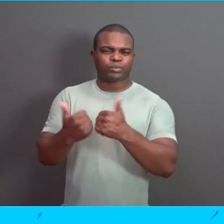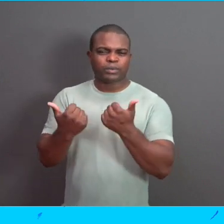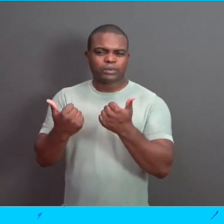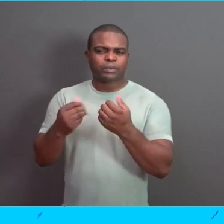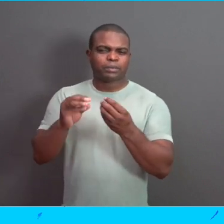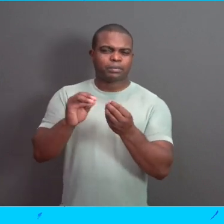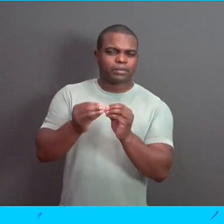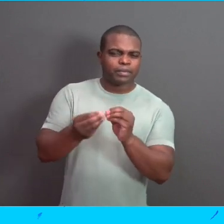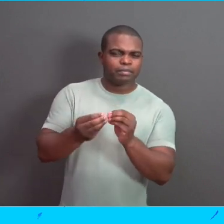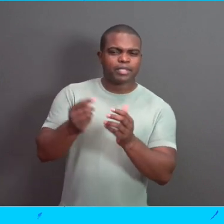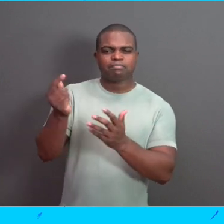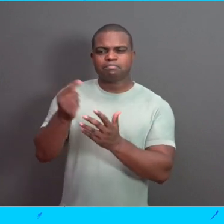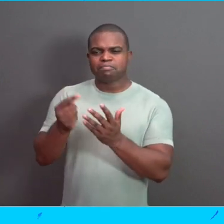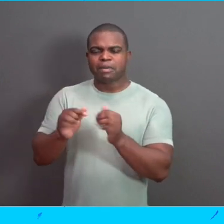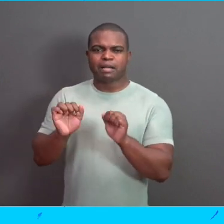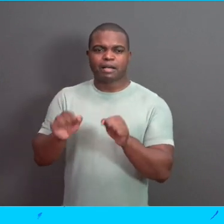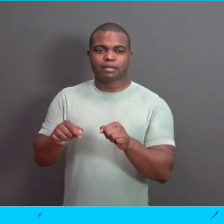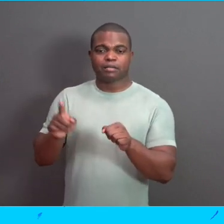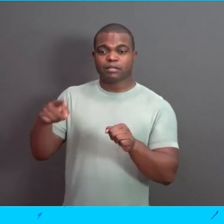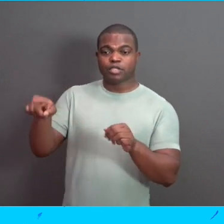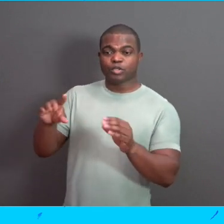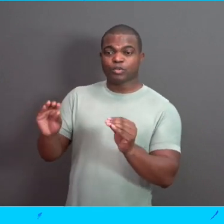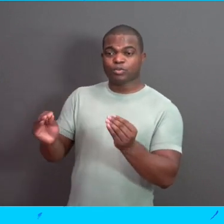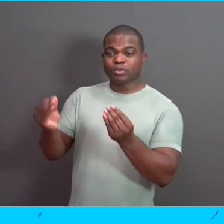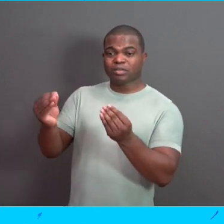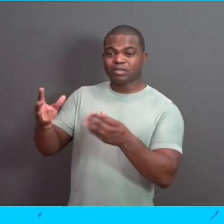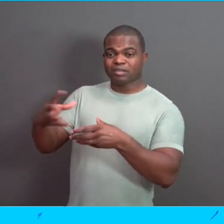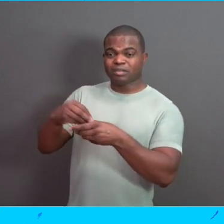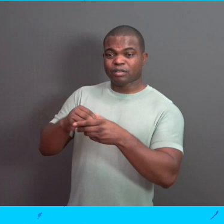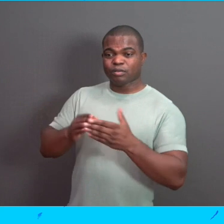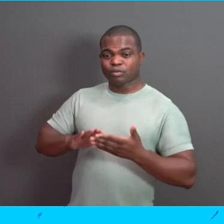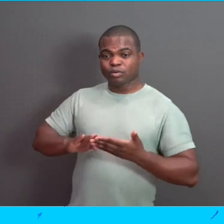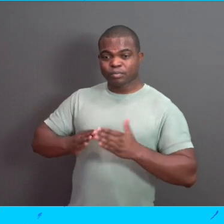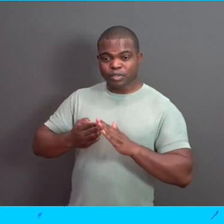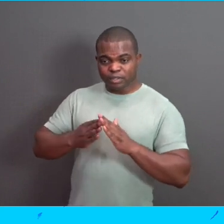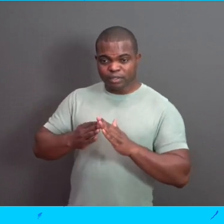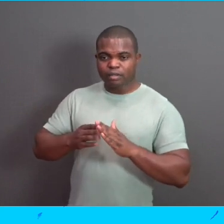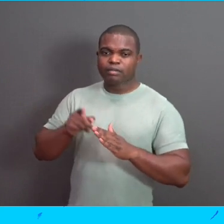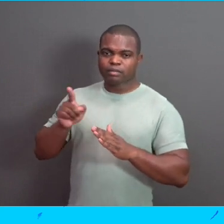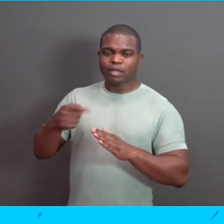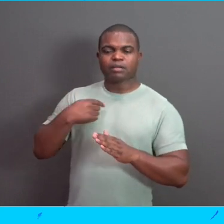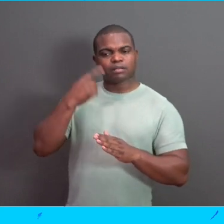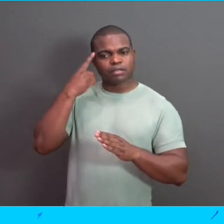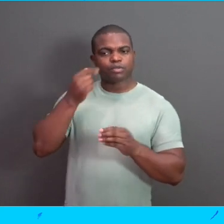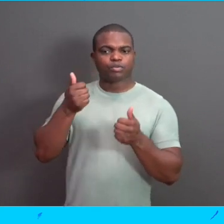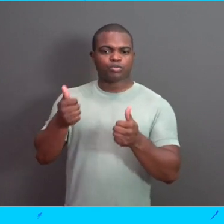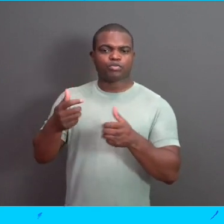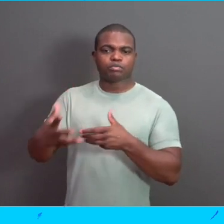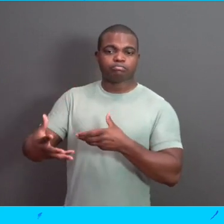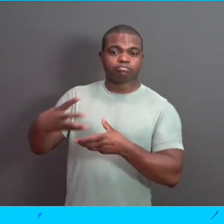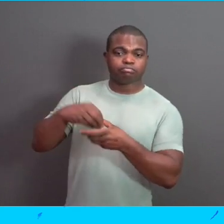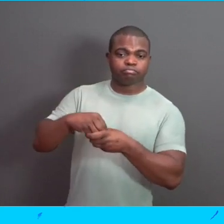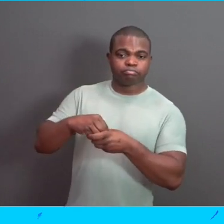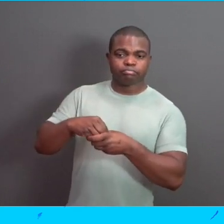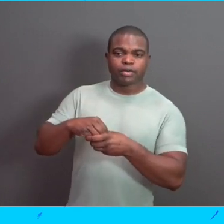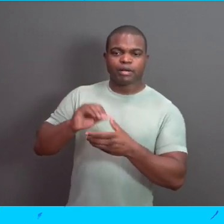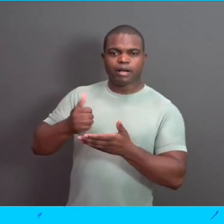auxquels les adolescents font face. Et je voulais ajouter aussi la construction